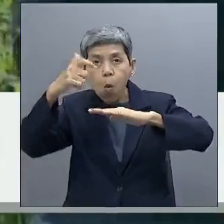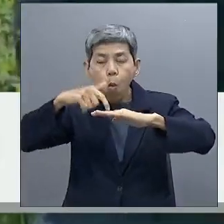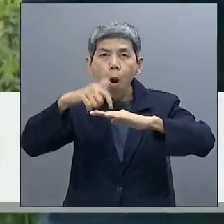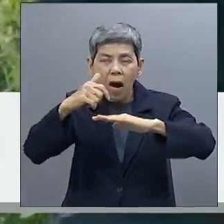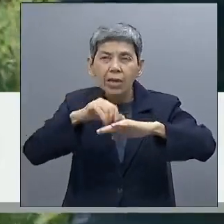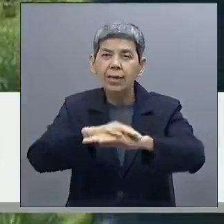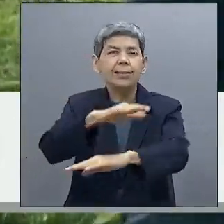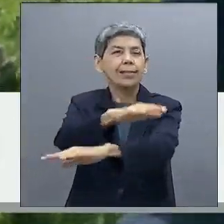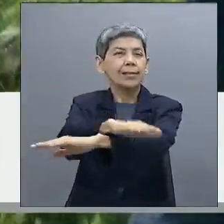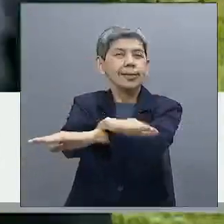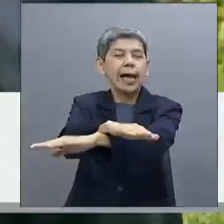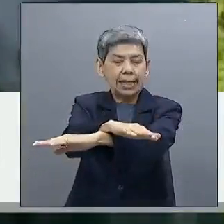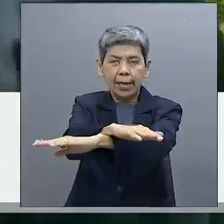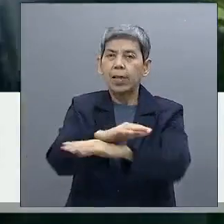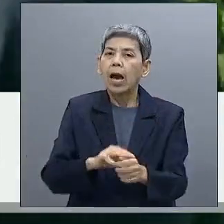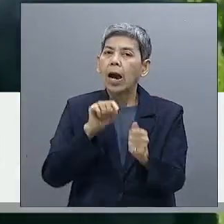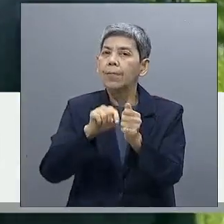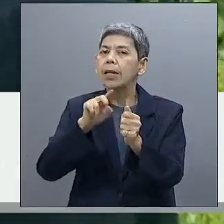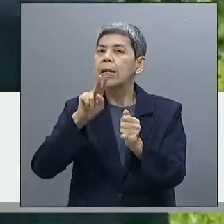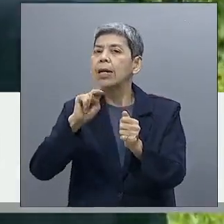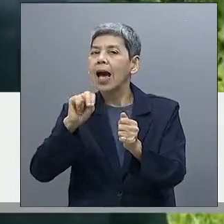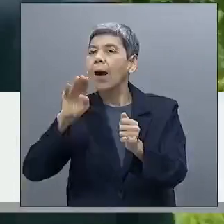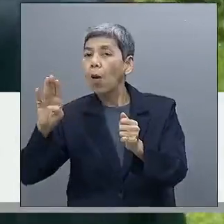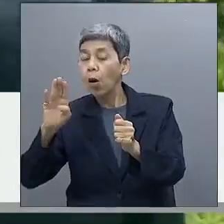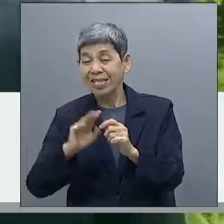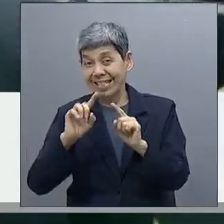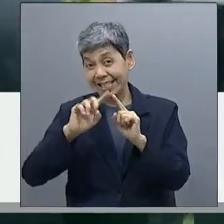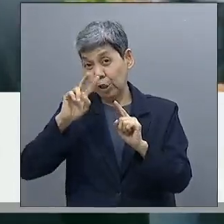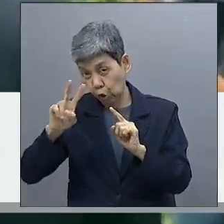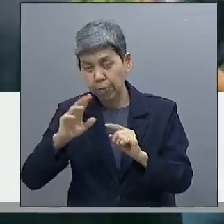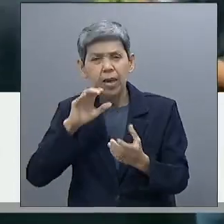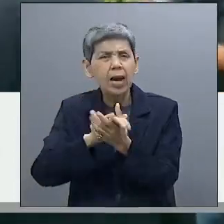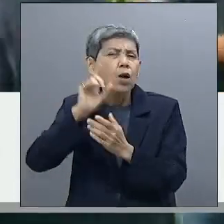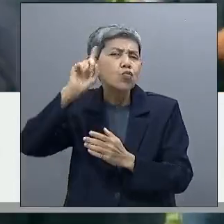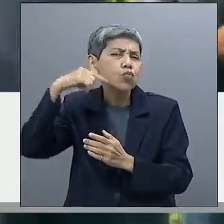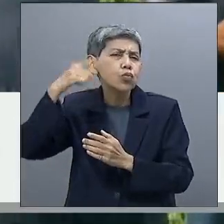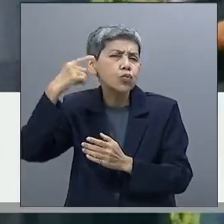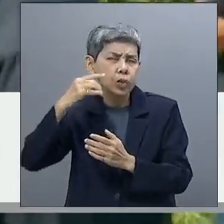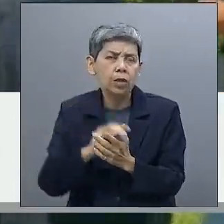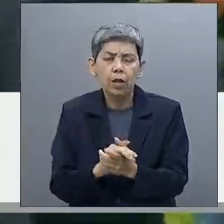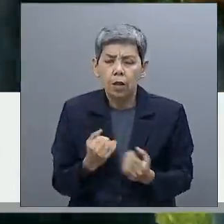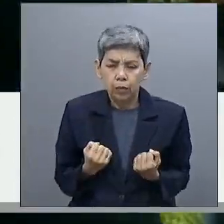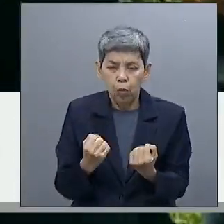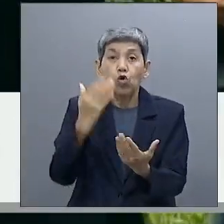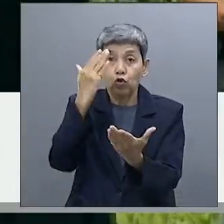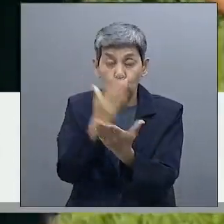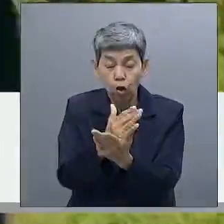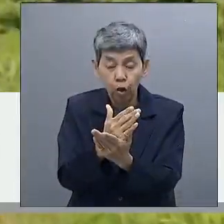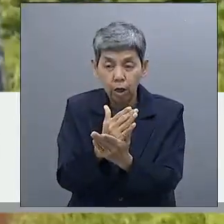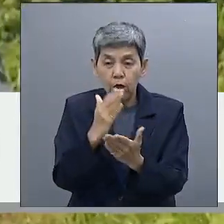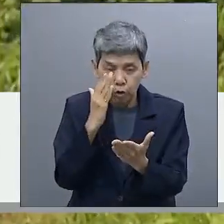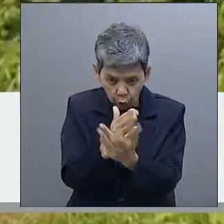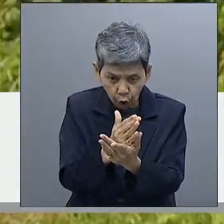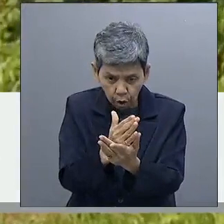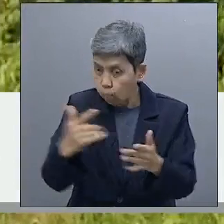บริเวณสี่แยกบ้านหนองดีอำเภอนาบอนนะคะจุดที่ 2เป็นจุดที่ภรรยาคนขับรถส่งนมขับมาจอดหลังจากถูกยิงก่อน